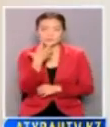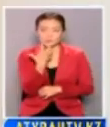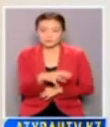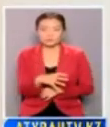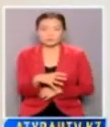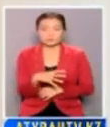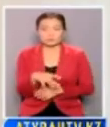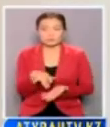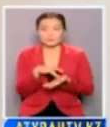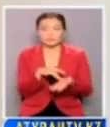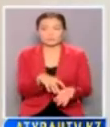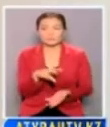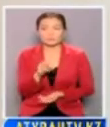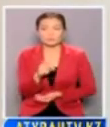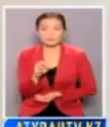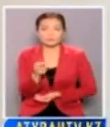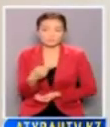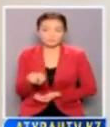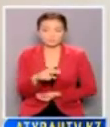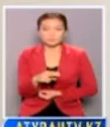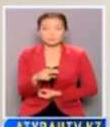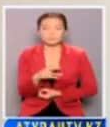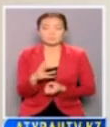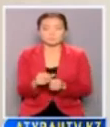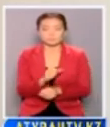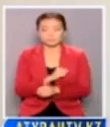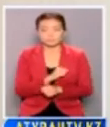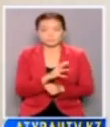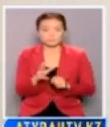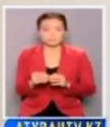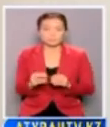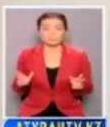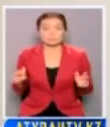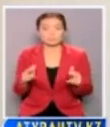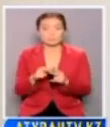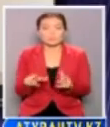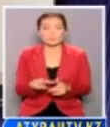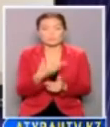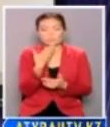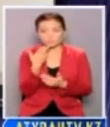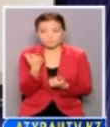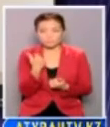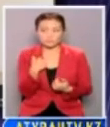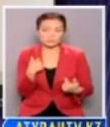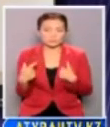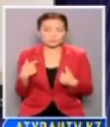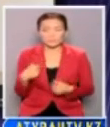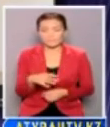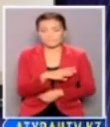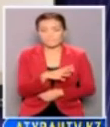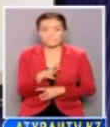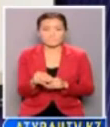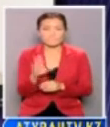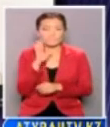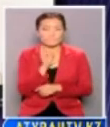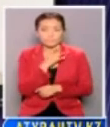ыстықта. Біз Махамбетке келіп, тамағын ішті, кішкене демалдық, және мана кесенеге кеттік. Жоқ. Кесенеге барғаннан кейін су